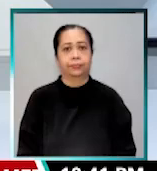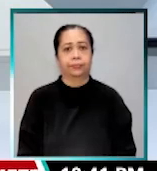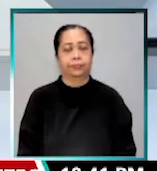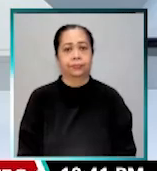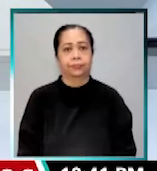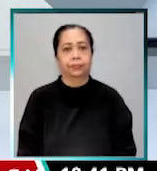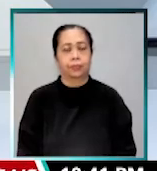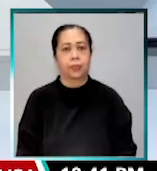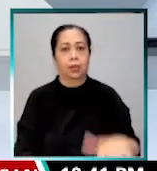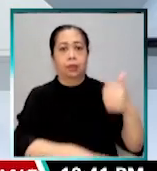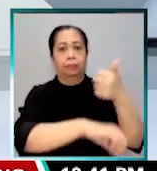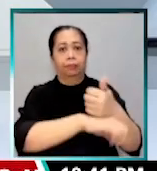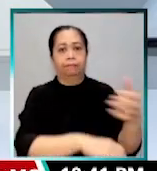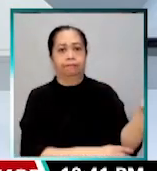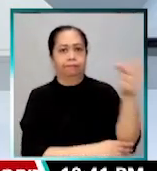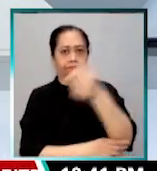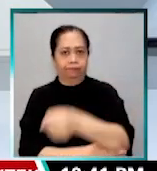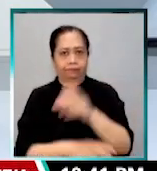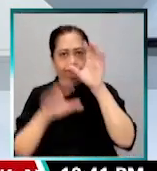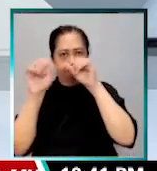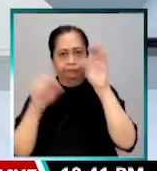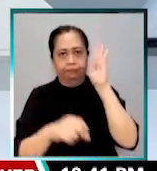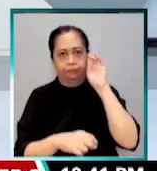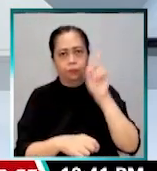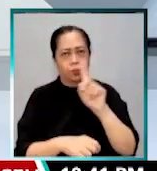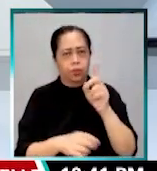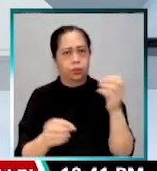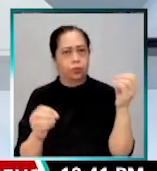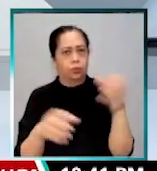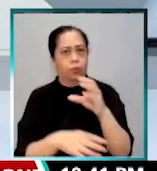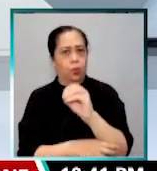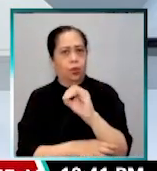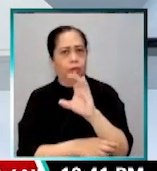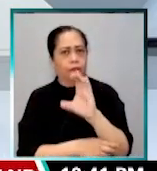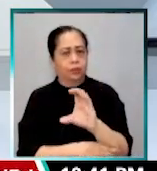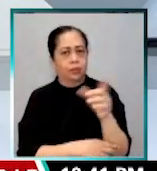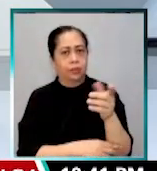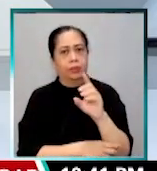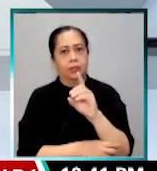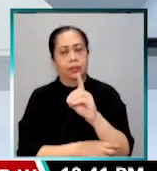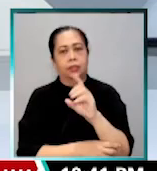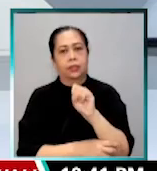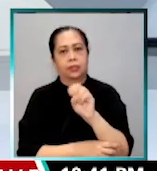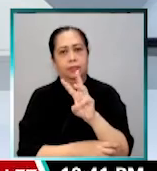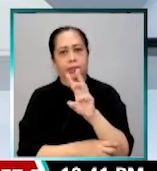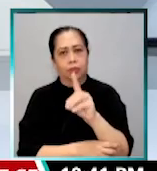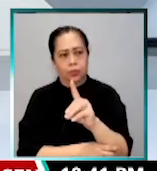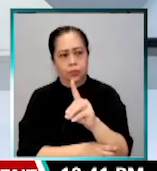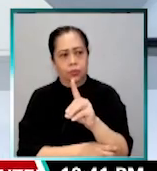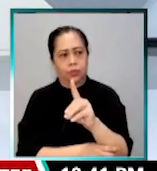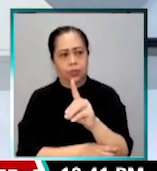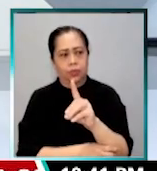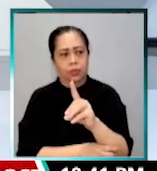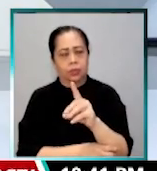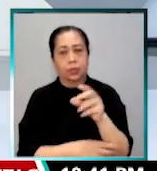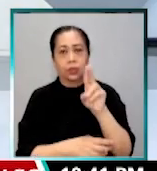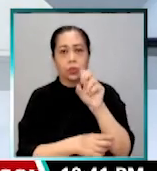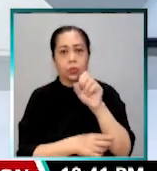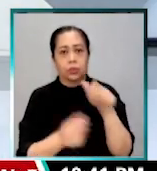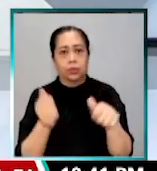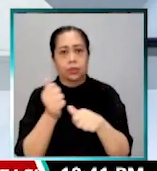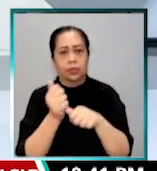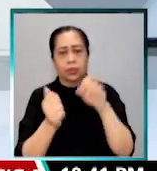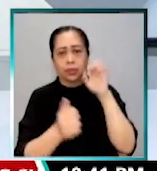Nagtalaga si Pangulong Bongbong Marcos ng Officer in Charge ng Department of Social Welfare and Development, si Undersecretary Edu